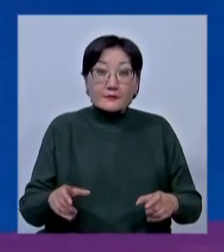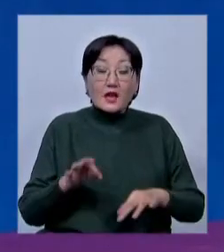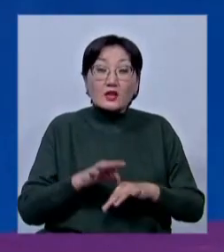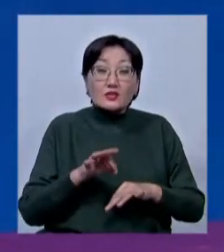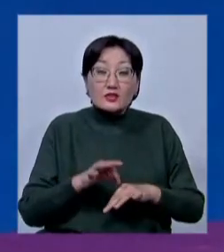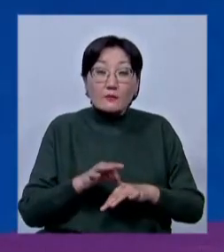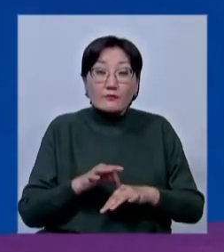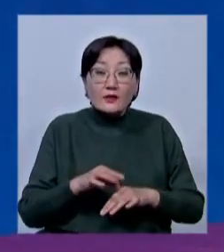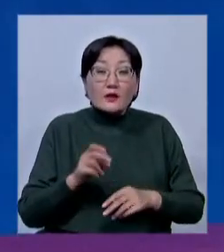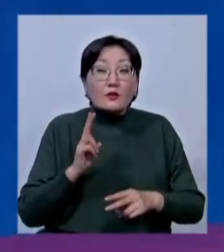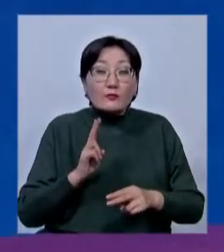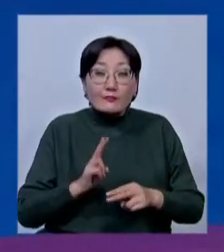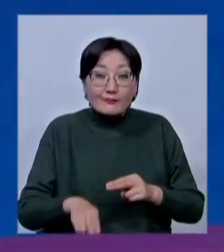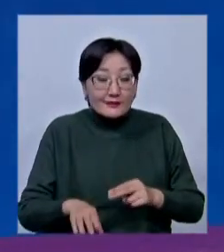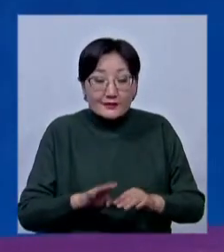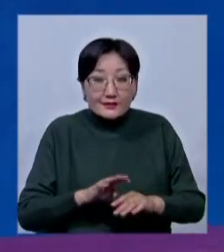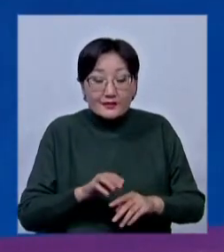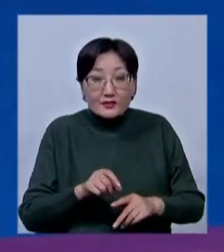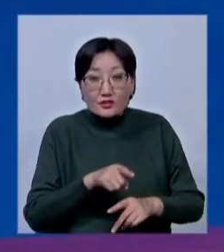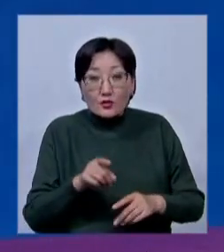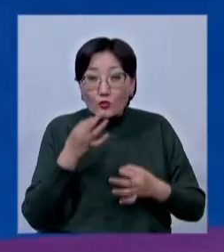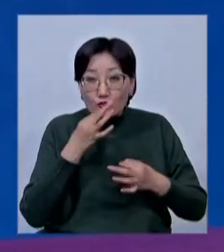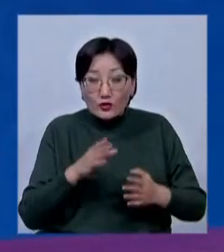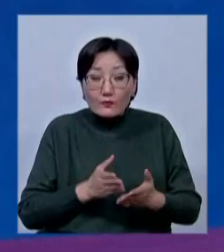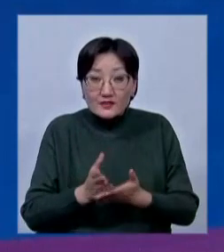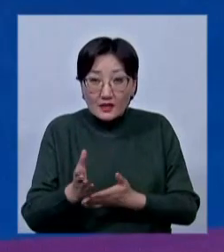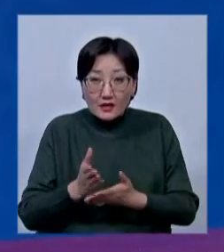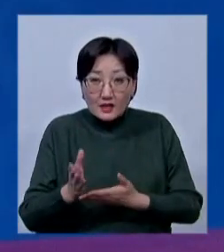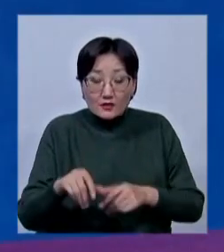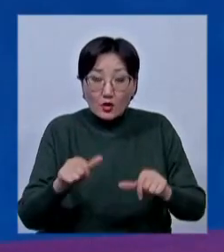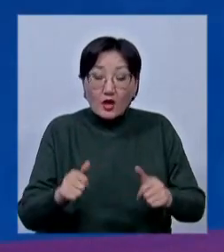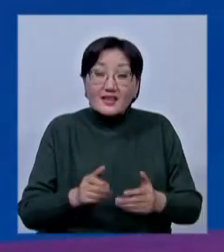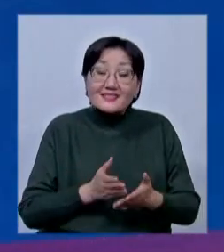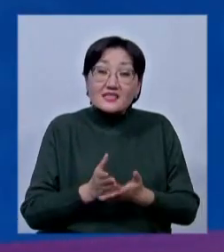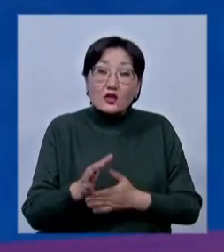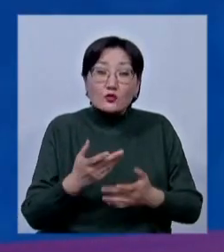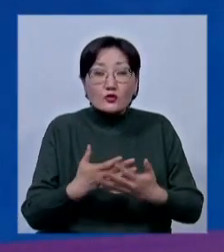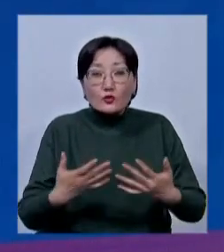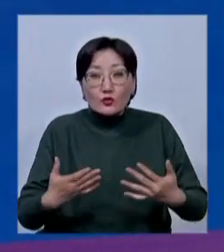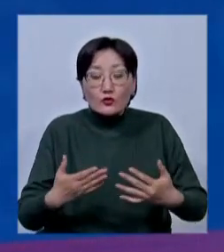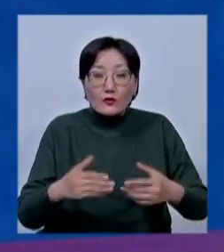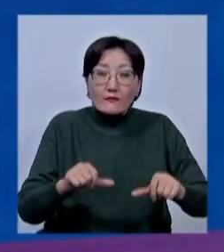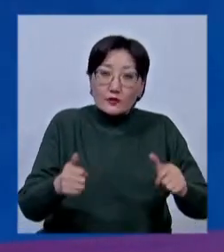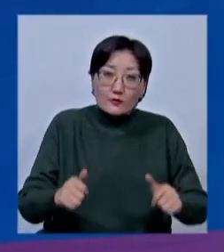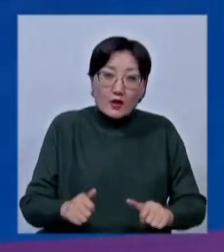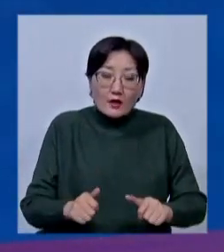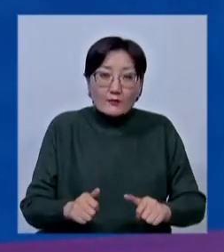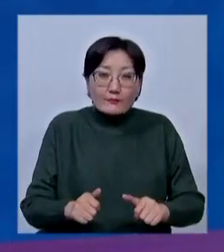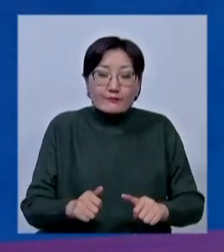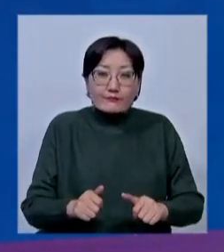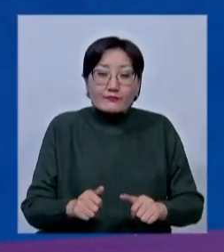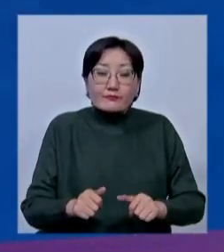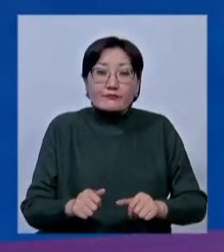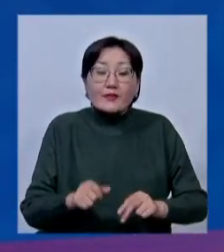аурудың беті қайтқанша, кез келген сала түрі, түрлі тәсілмен амалдауға тура